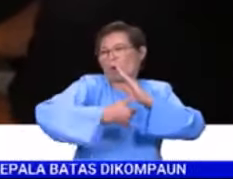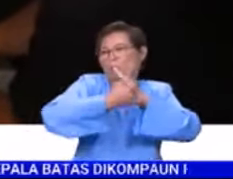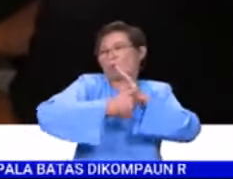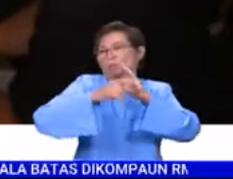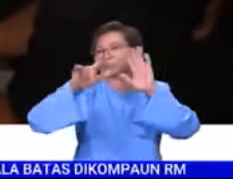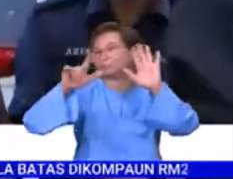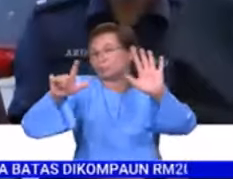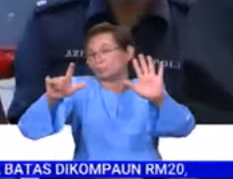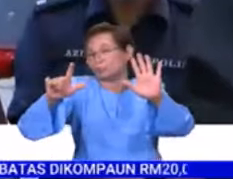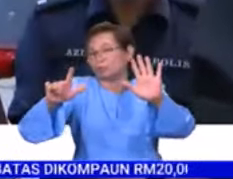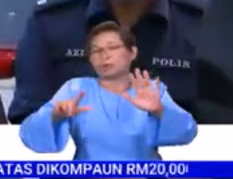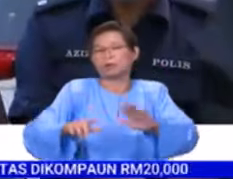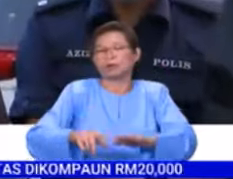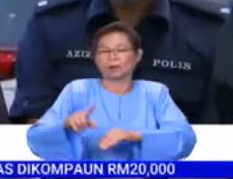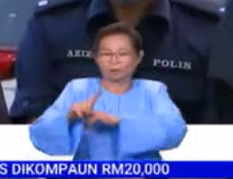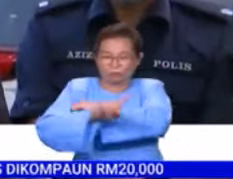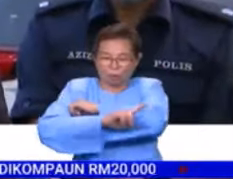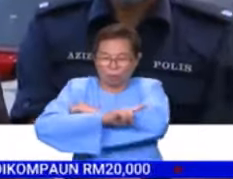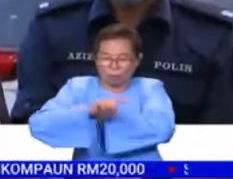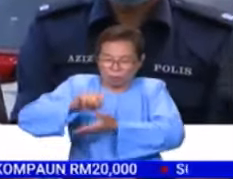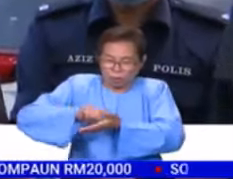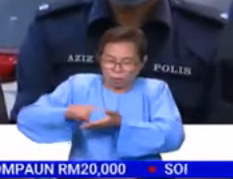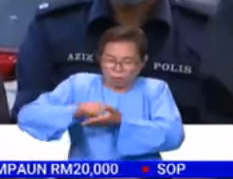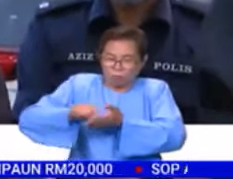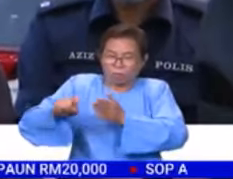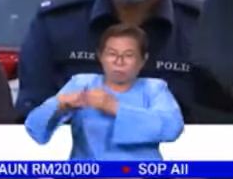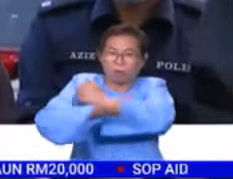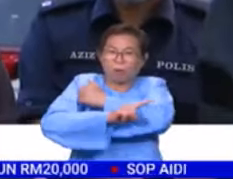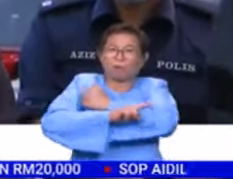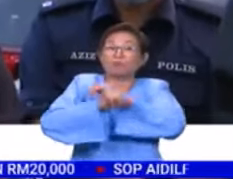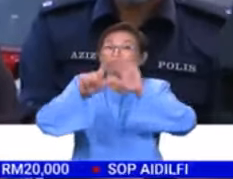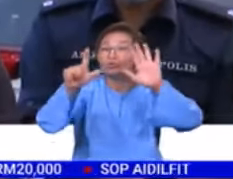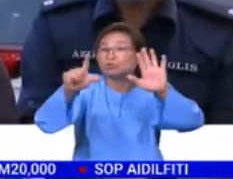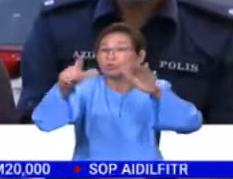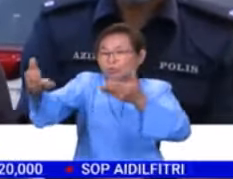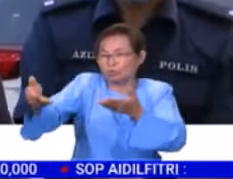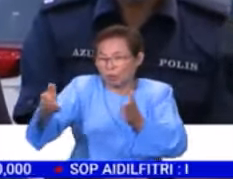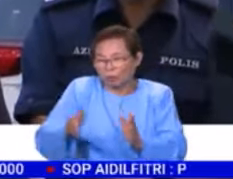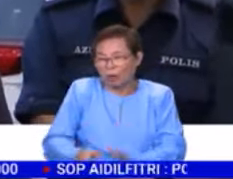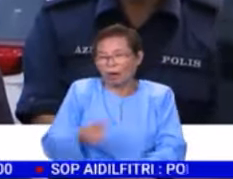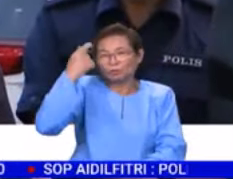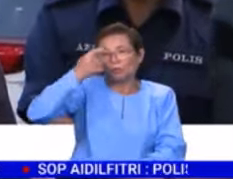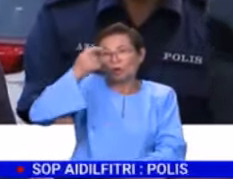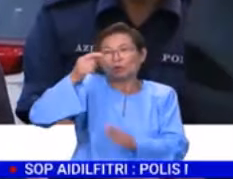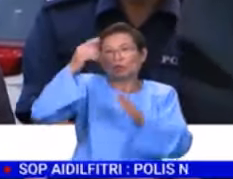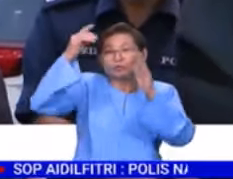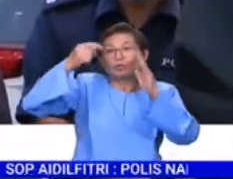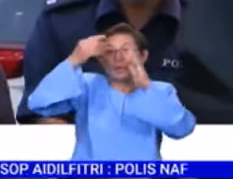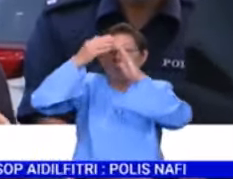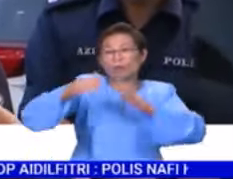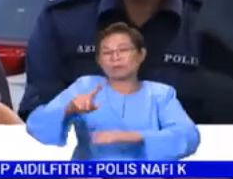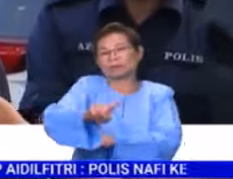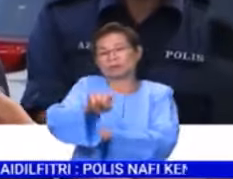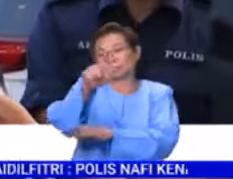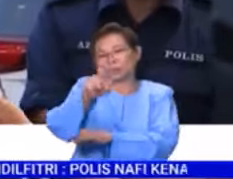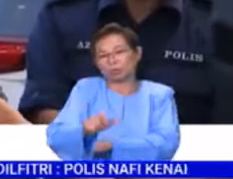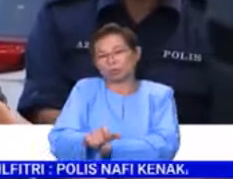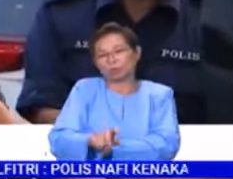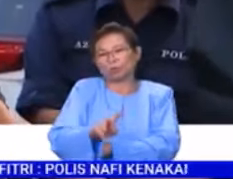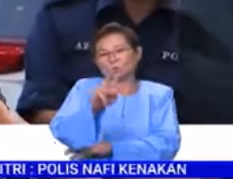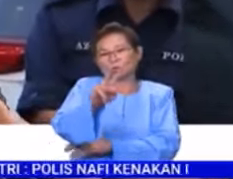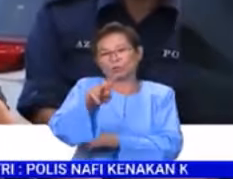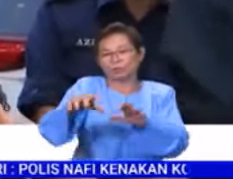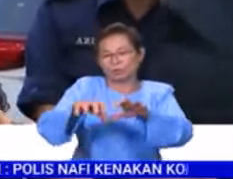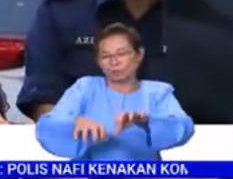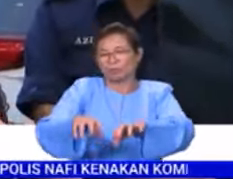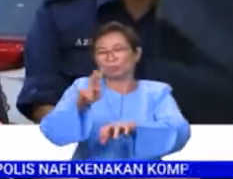telah kompaun 7 orang tetamu dan tuan manakala tuan rumah seorang. Jadi jumlah kompaun ada 2 lokasi adalah